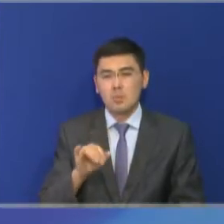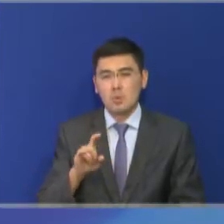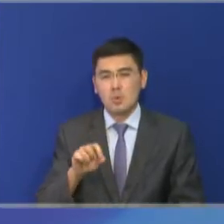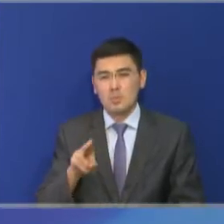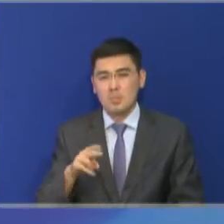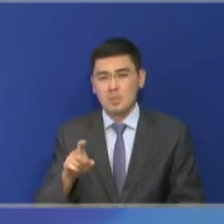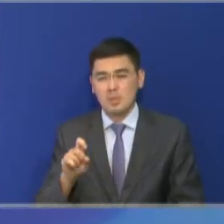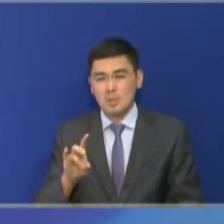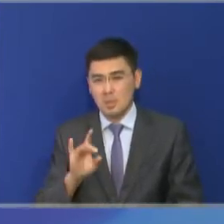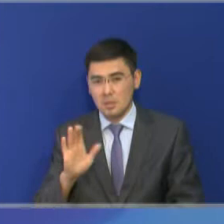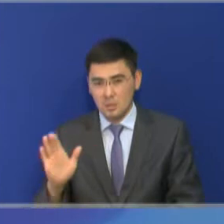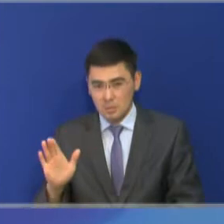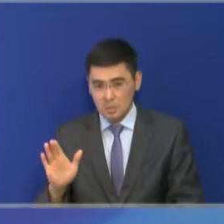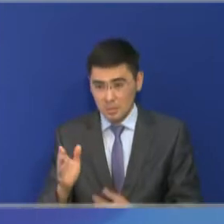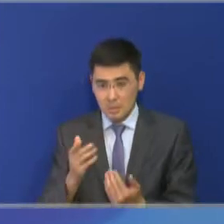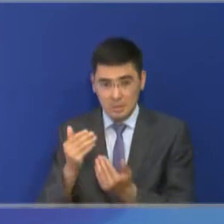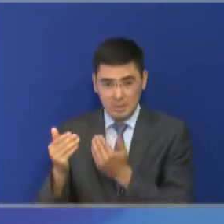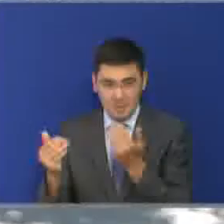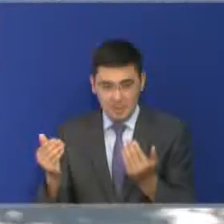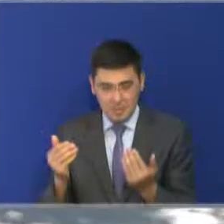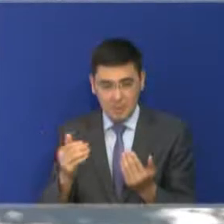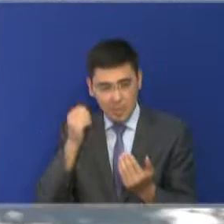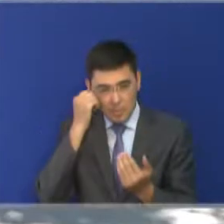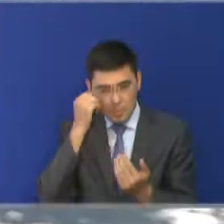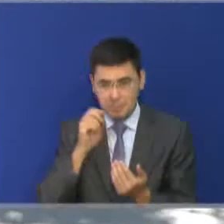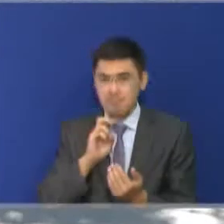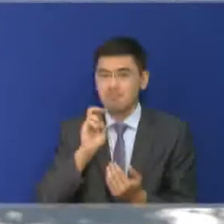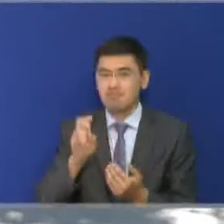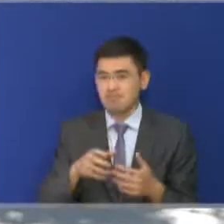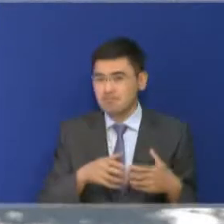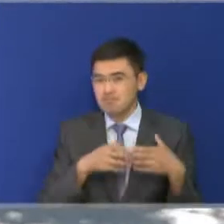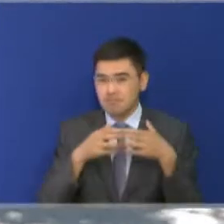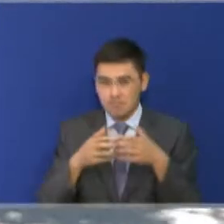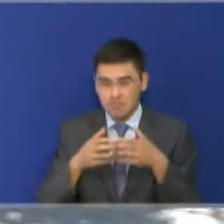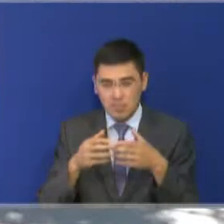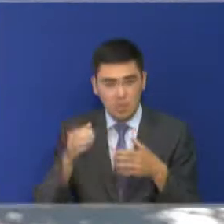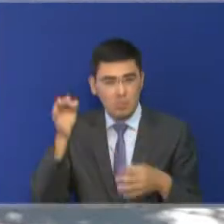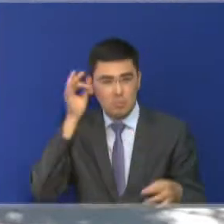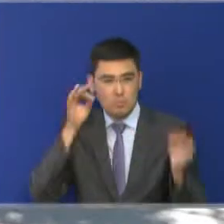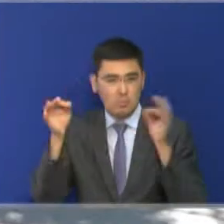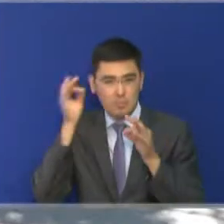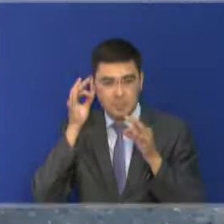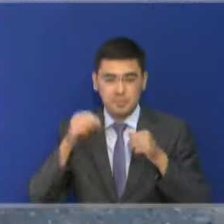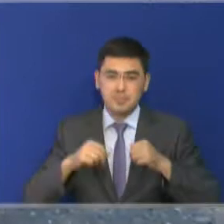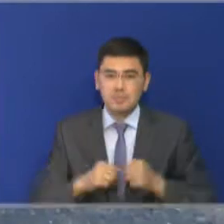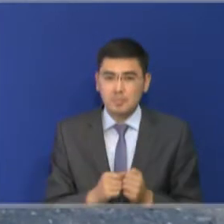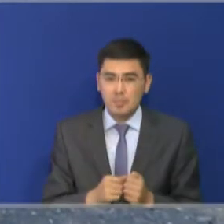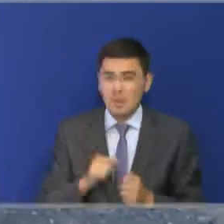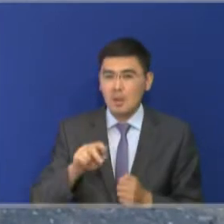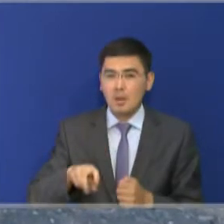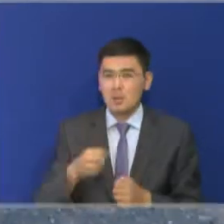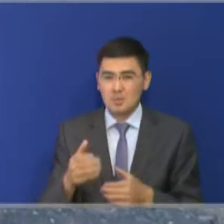көз жұмғандардың рухына тағзым етті. Семейдегі еске алу шаралары алдымен Алаш қозғалысының жетекшісі